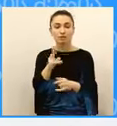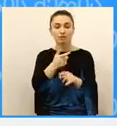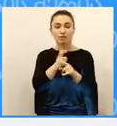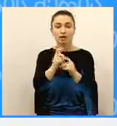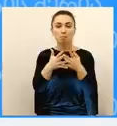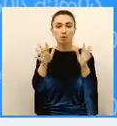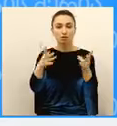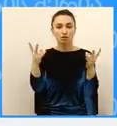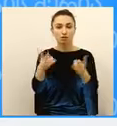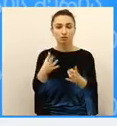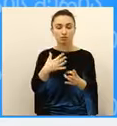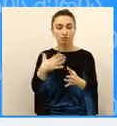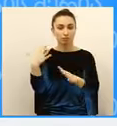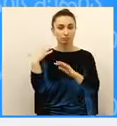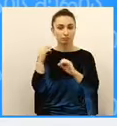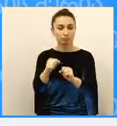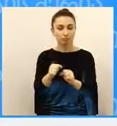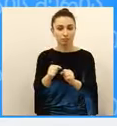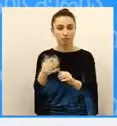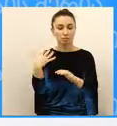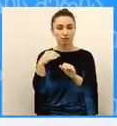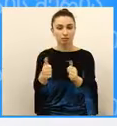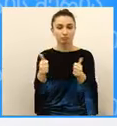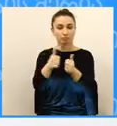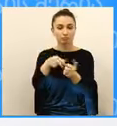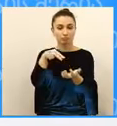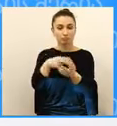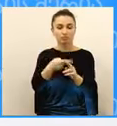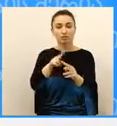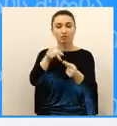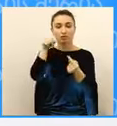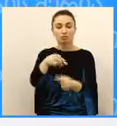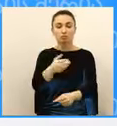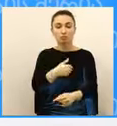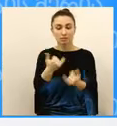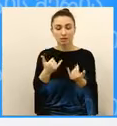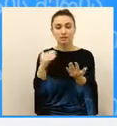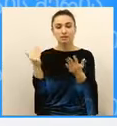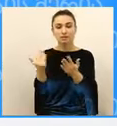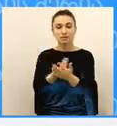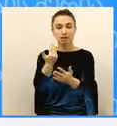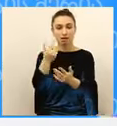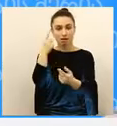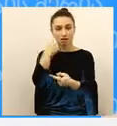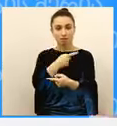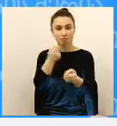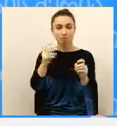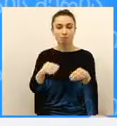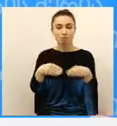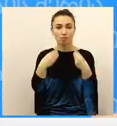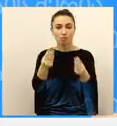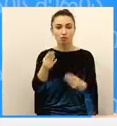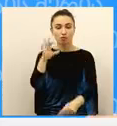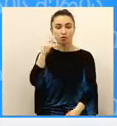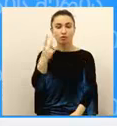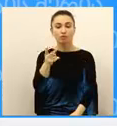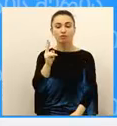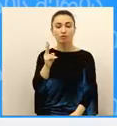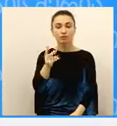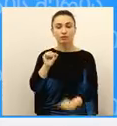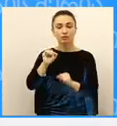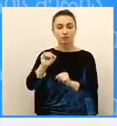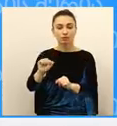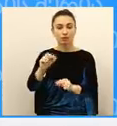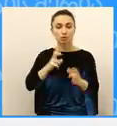ყველაზე მეტად ჭირდება ჩვენი თანადგომა, მხარდაჭერა და შესაბამისად დღეს მინდა სიახლე მოგაწოდოთ სოციალურად